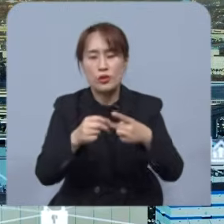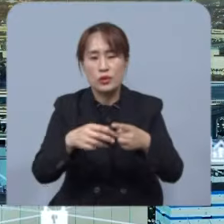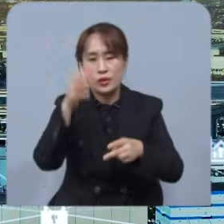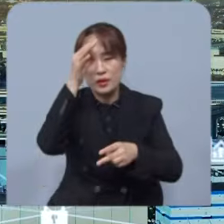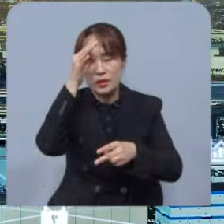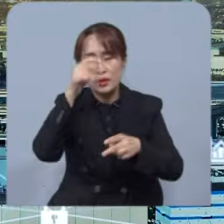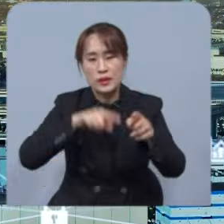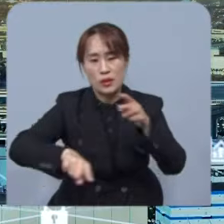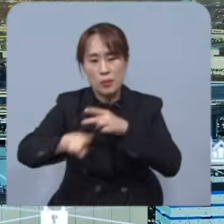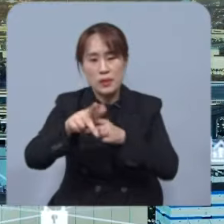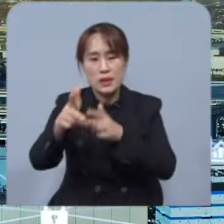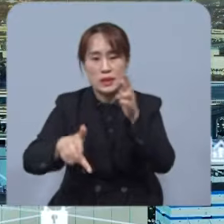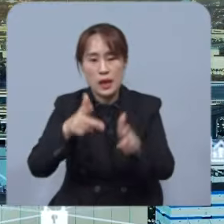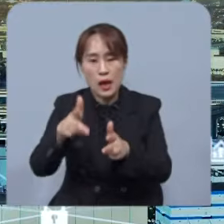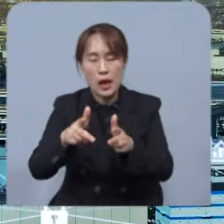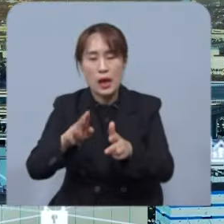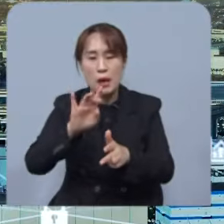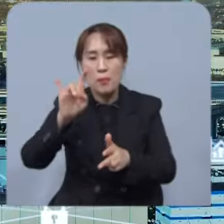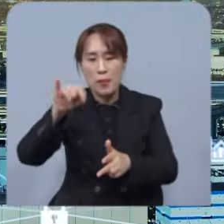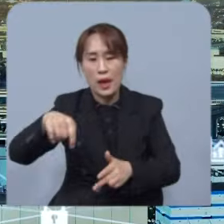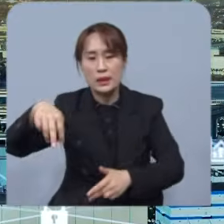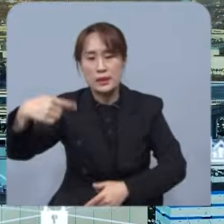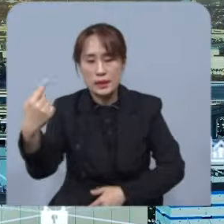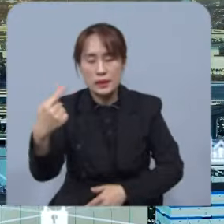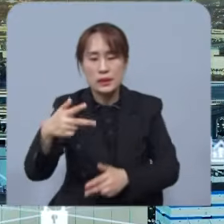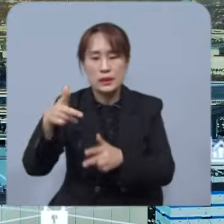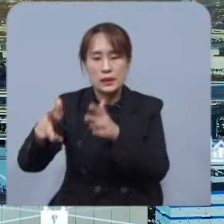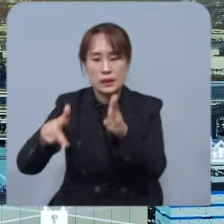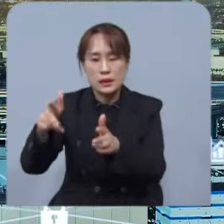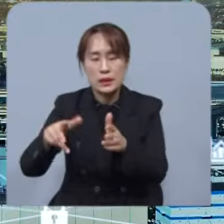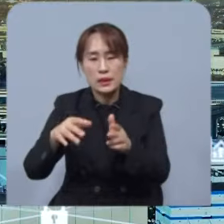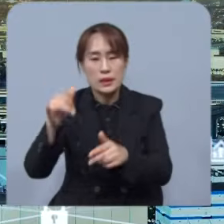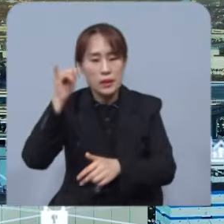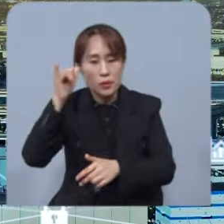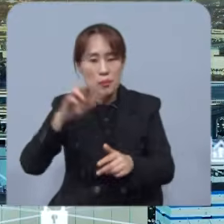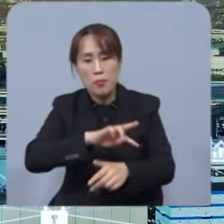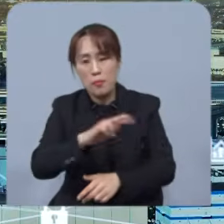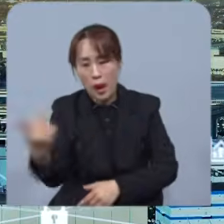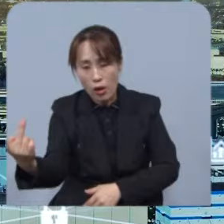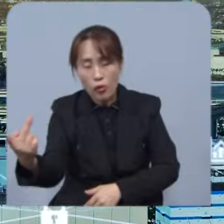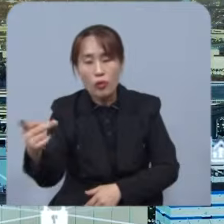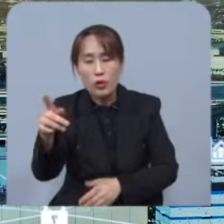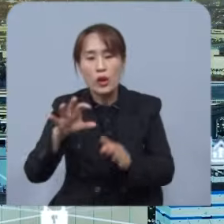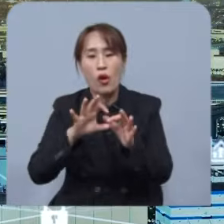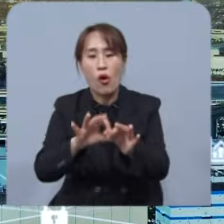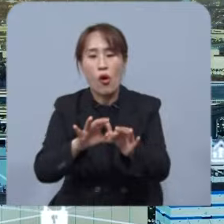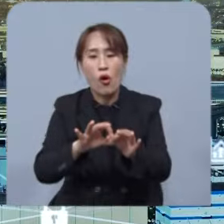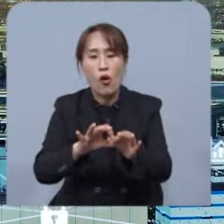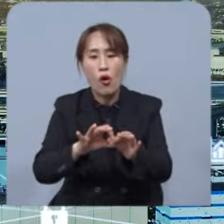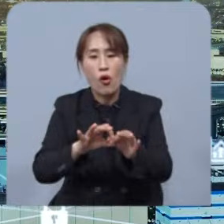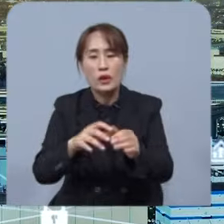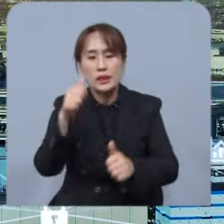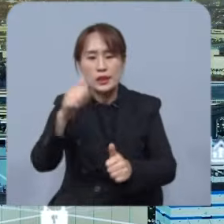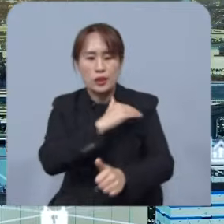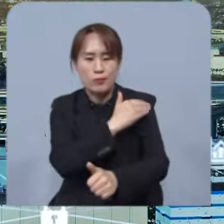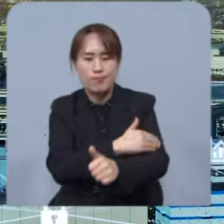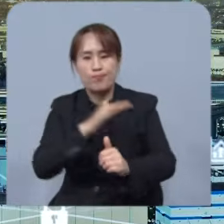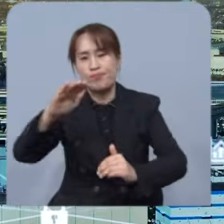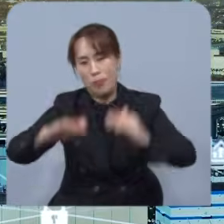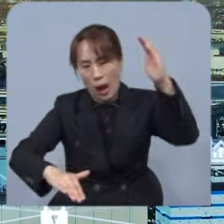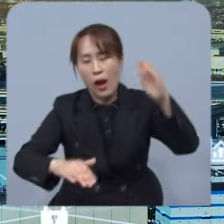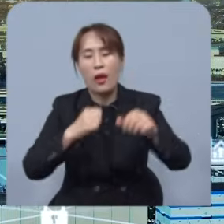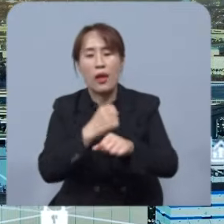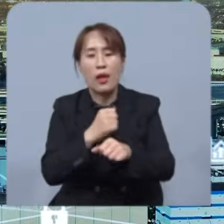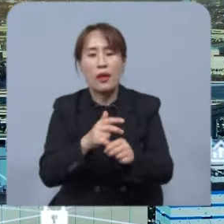첨단 소재 부품 산업과 맥스 제조업의 인공지능 전환을 융합해서 아까 말씀드린 초격차를 확보하고, 세